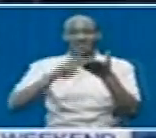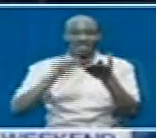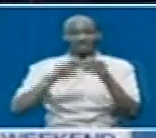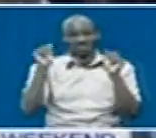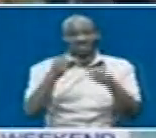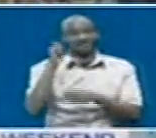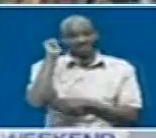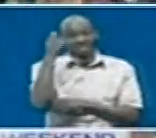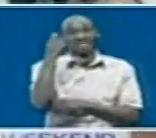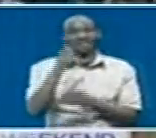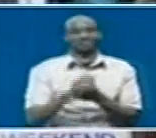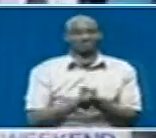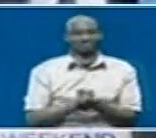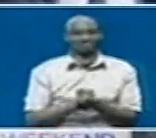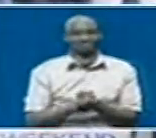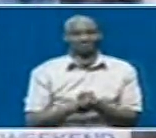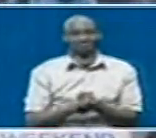Referendum!